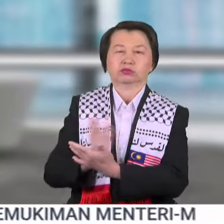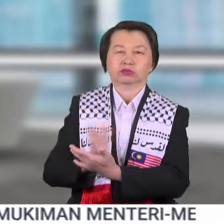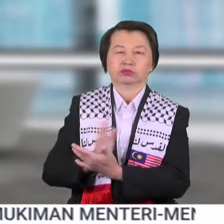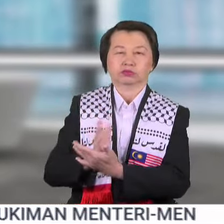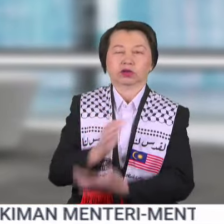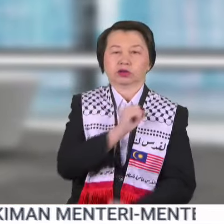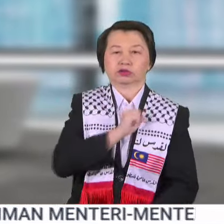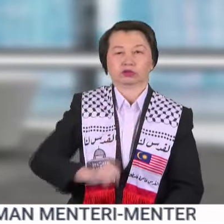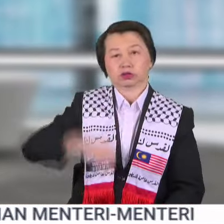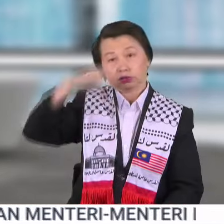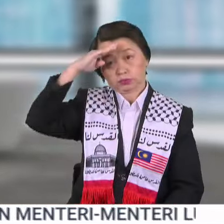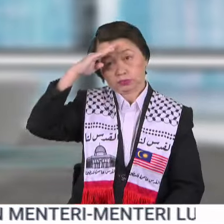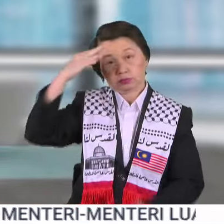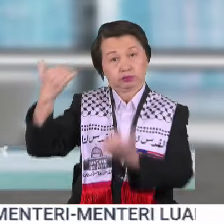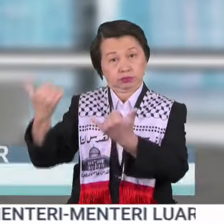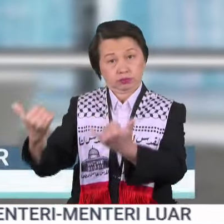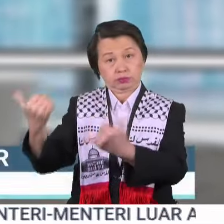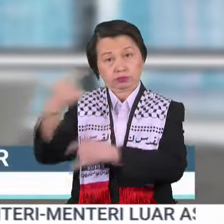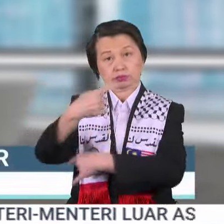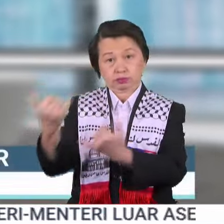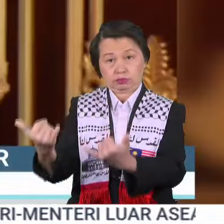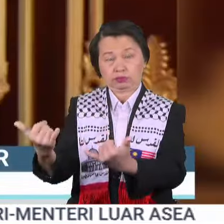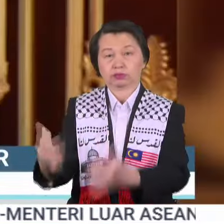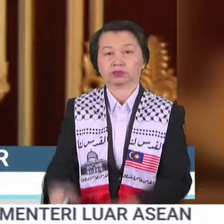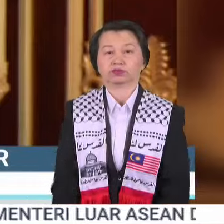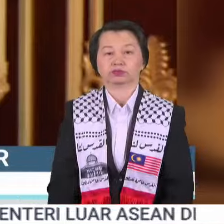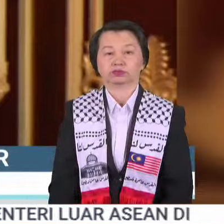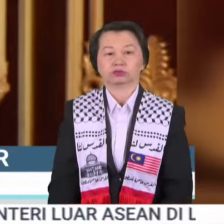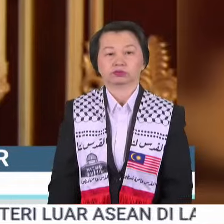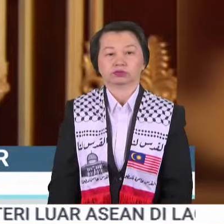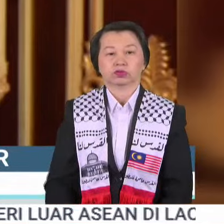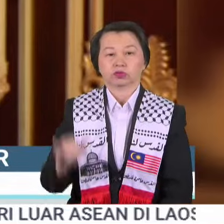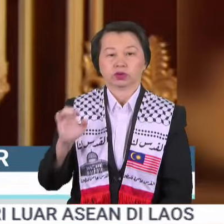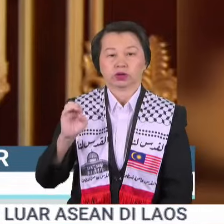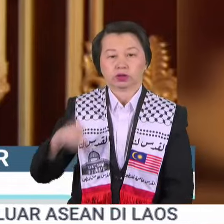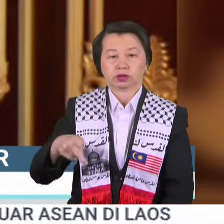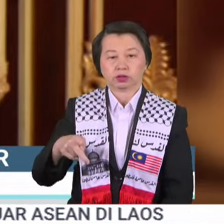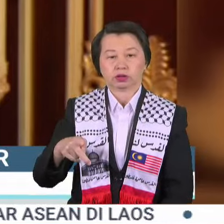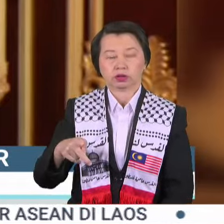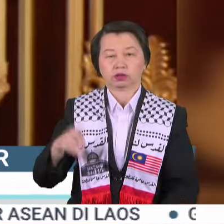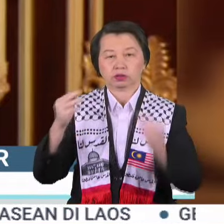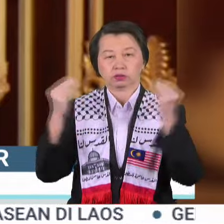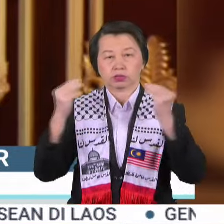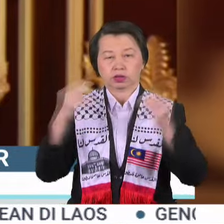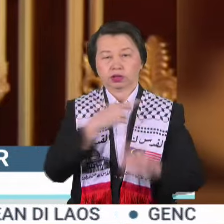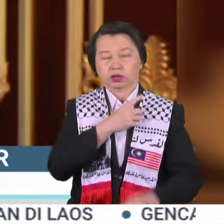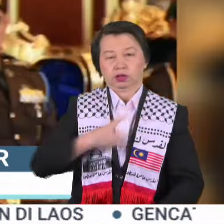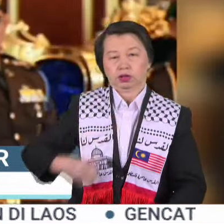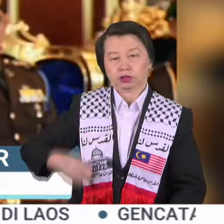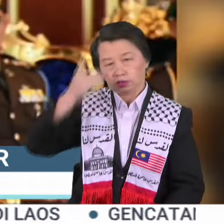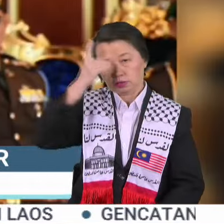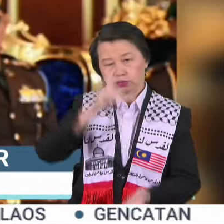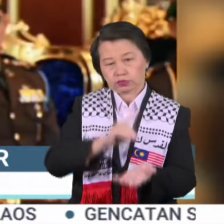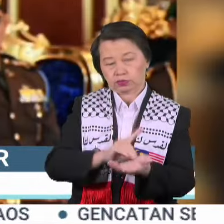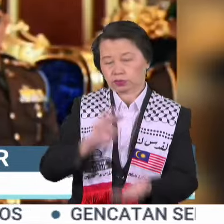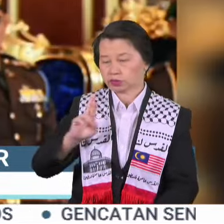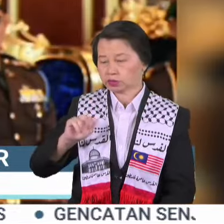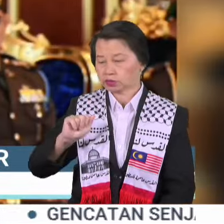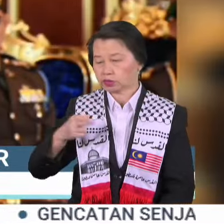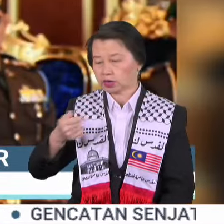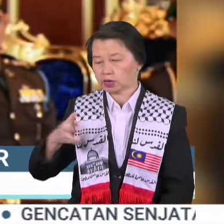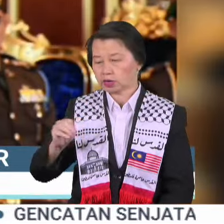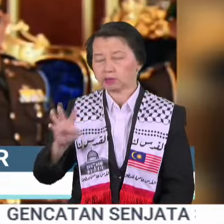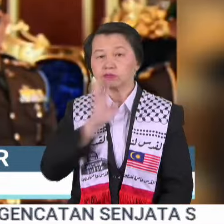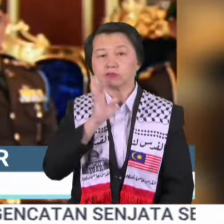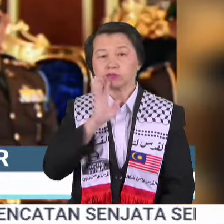Sultan Johor hari ini yang di-pertua jumaah Majlis diraja Johor Datuk dr Abdul Rahim Ramli